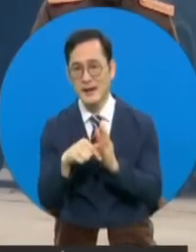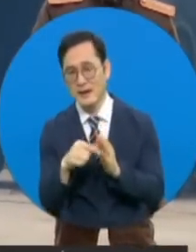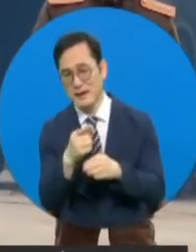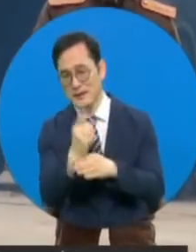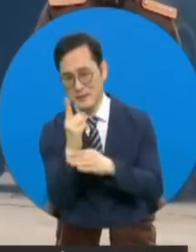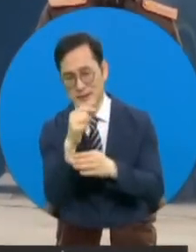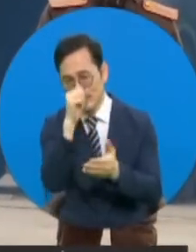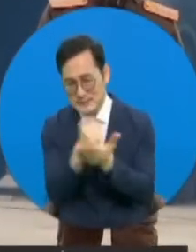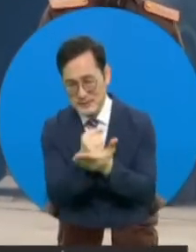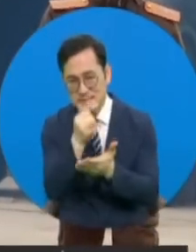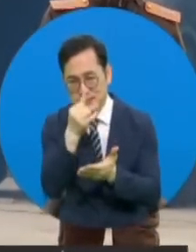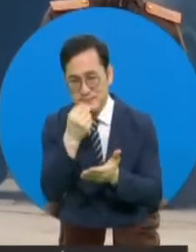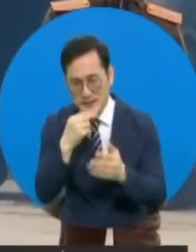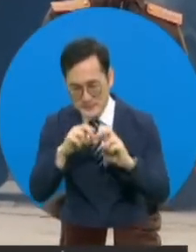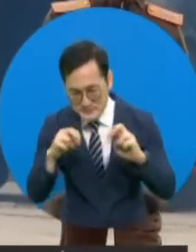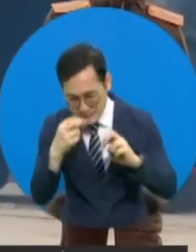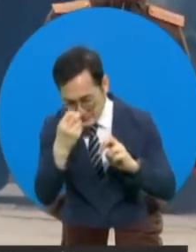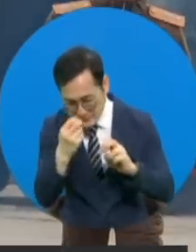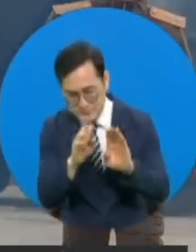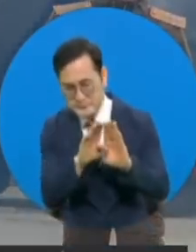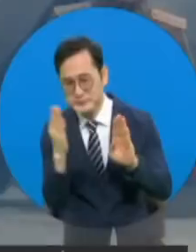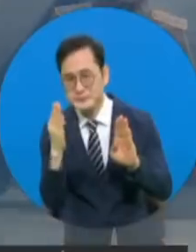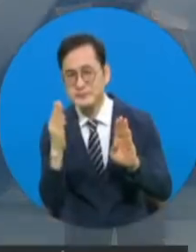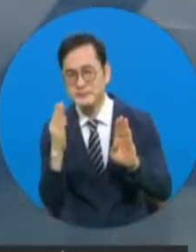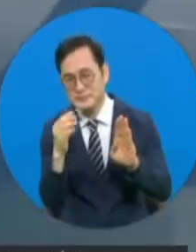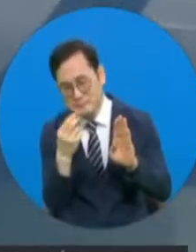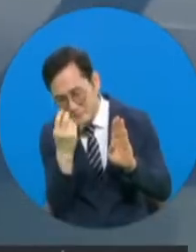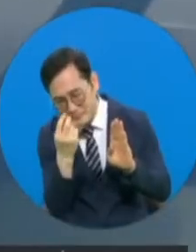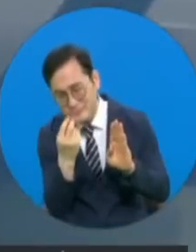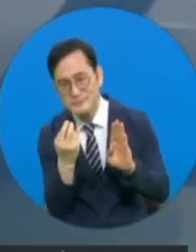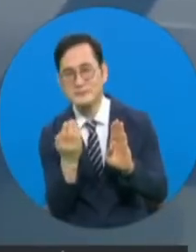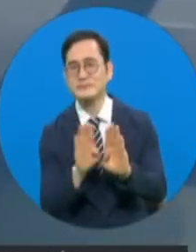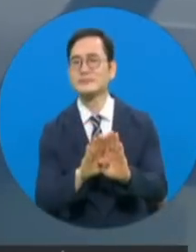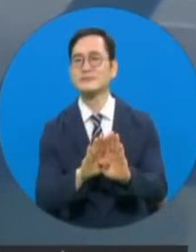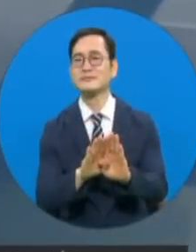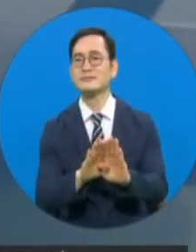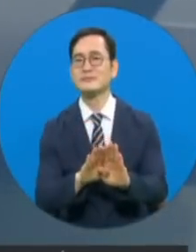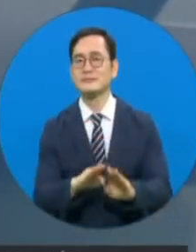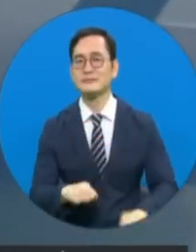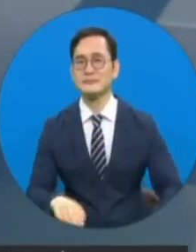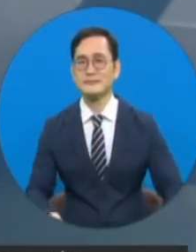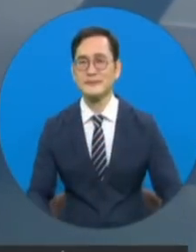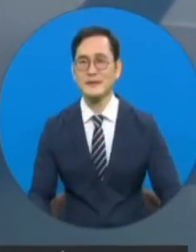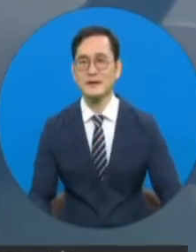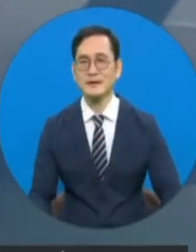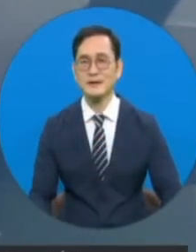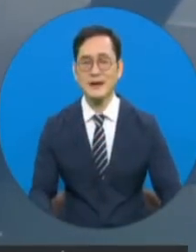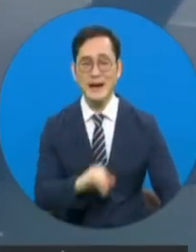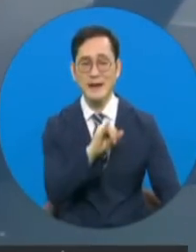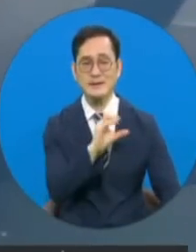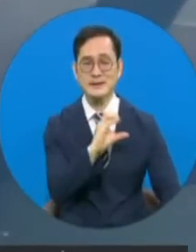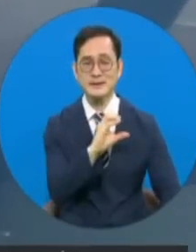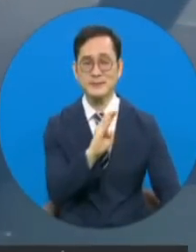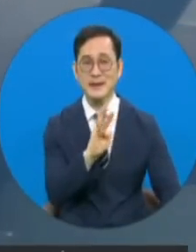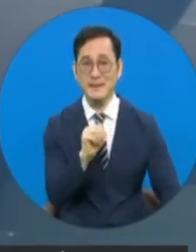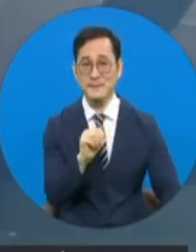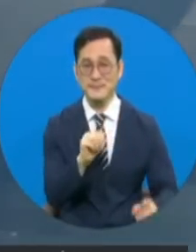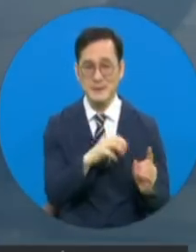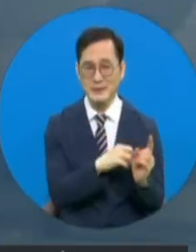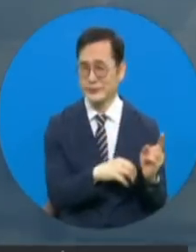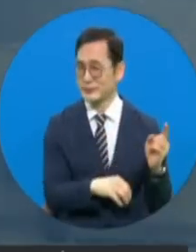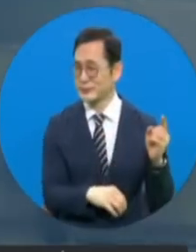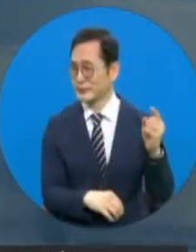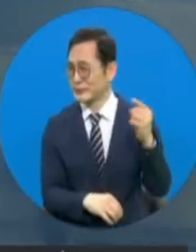점검할 수 있는 그러한 일종의 창이잖습니까 근데 저것은 화성 17형 같은 북한의 ICBM esl에서도